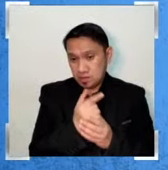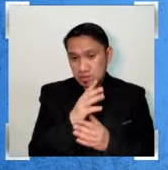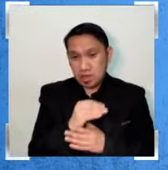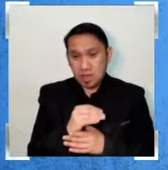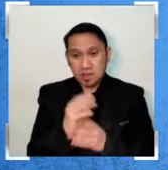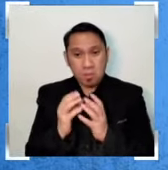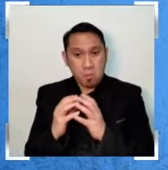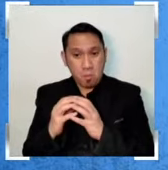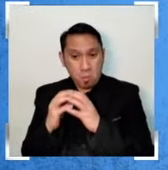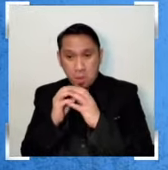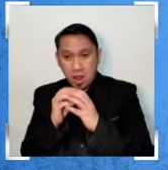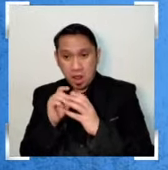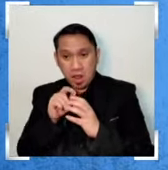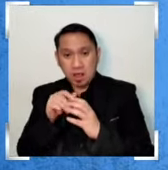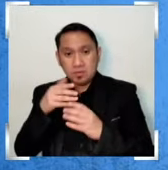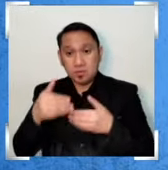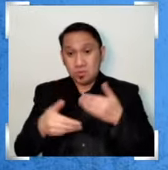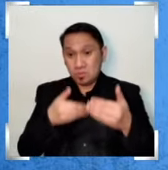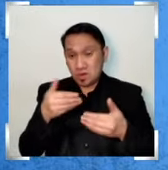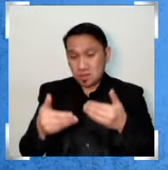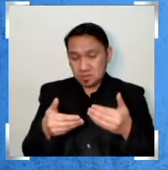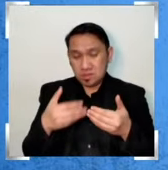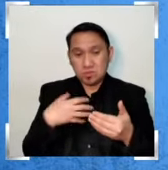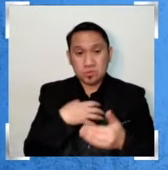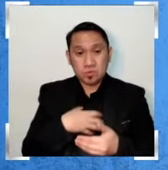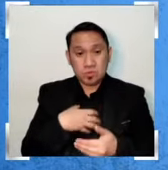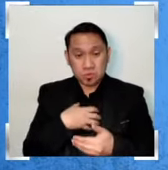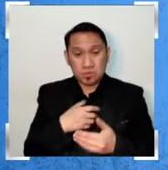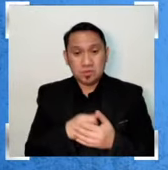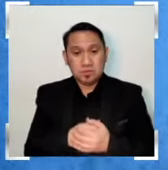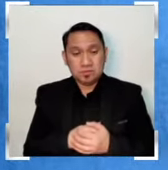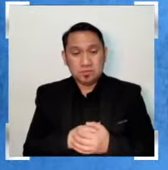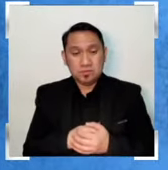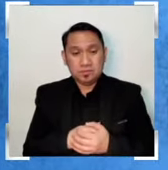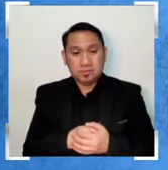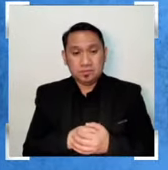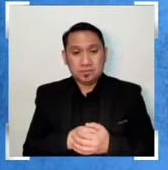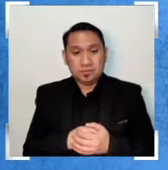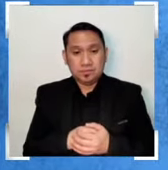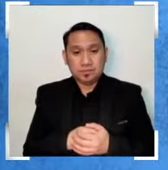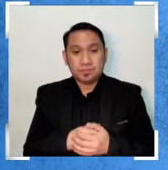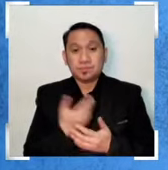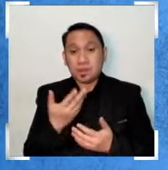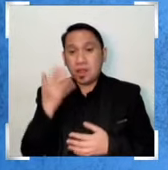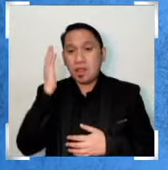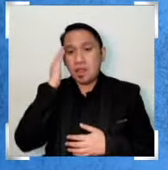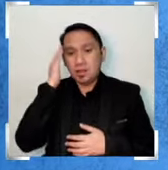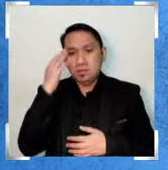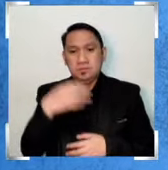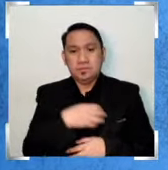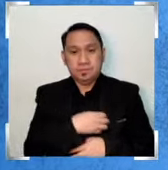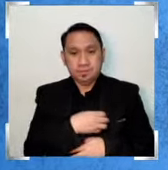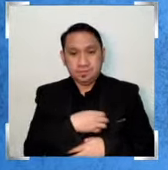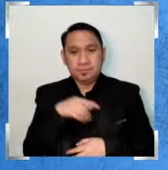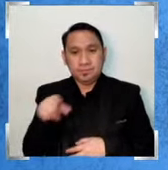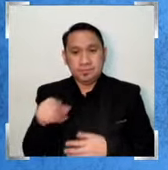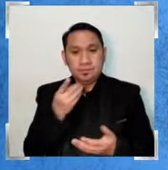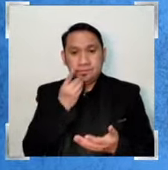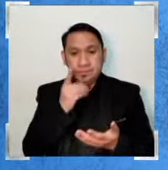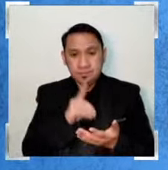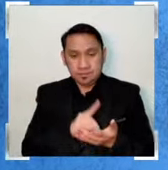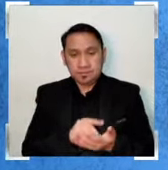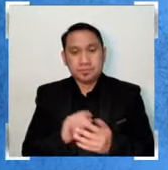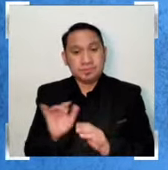habang pinoproseso ang reklamong paglabag sa Firearms and Ammunition Act, nalaman ng pulisya sa kanilang records na siya rin